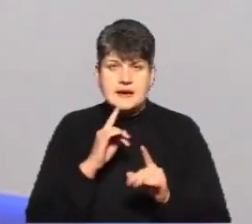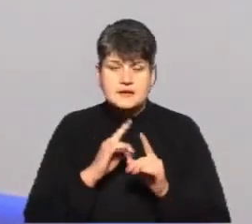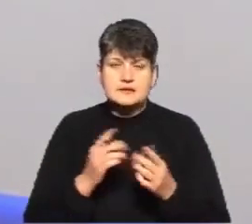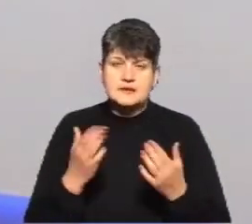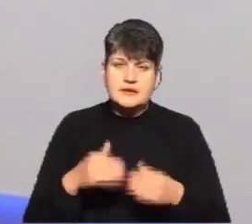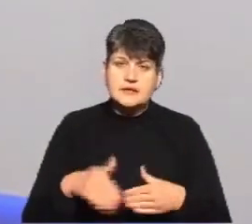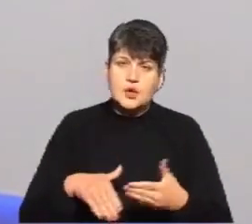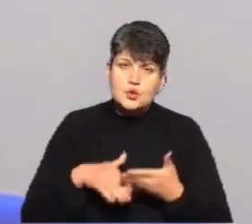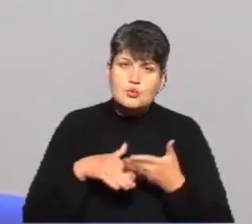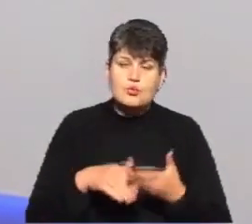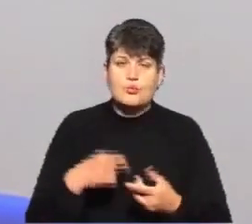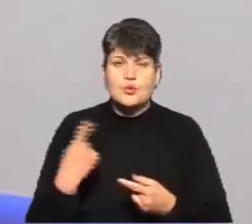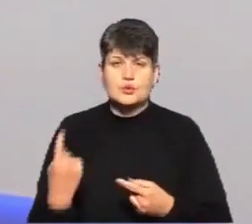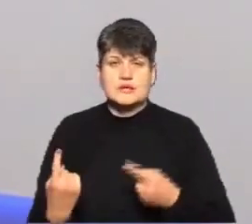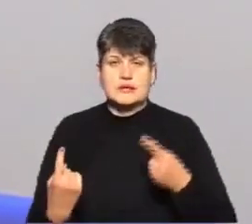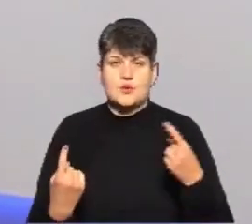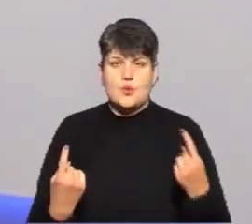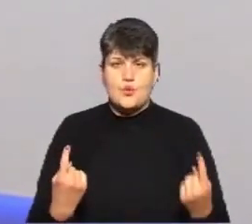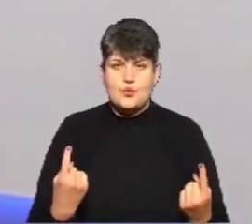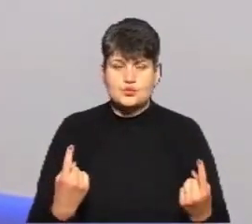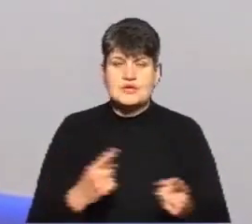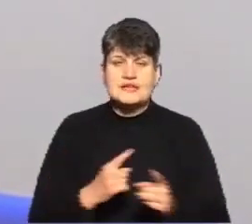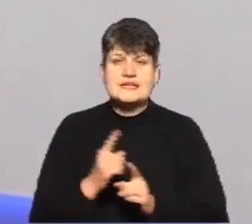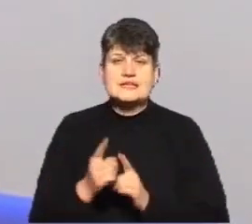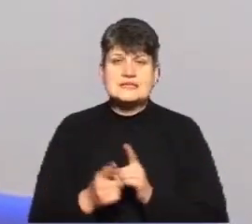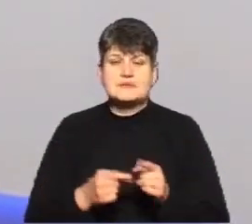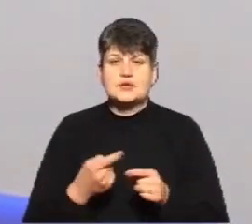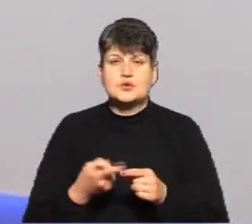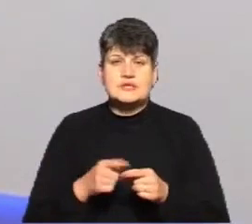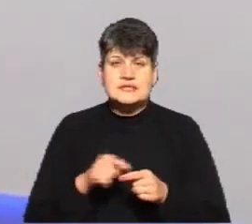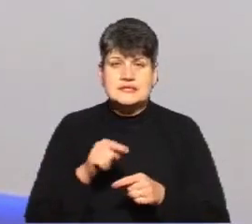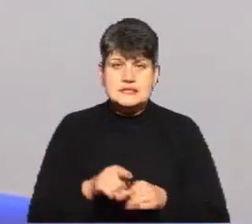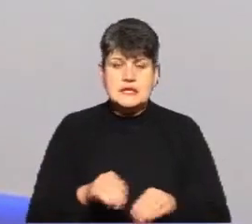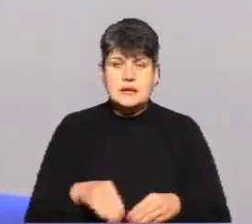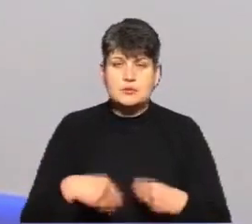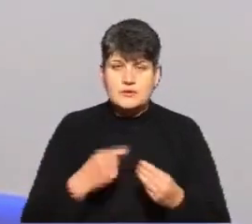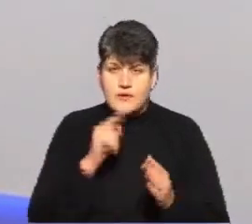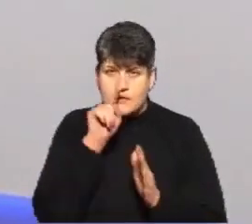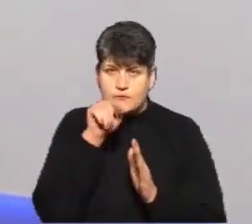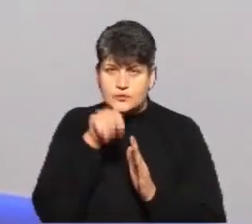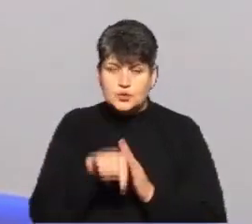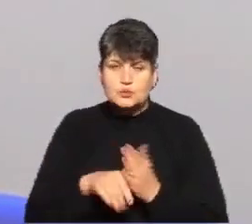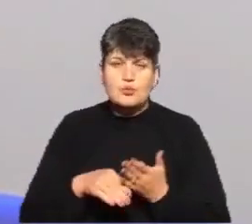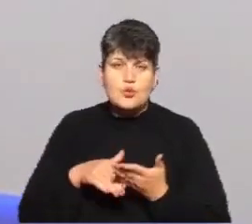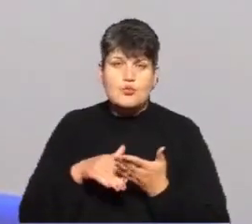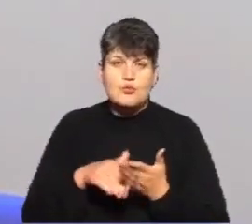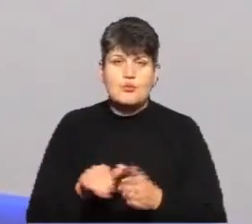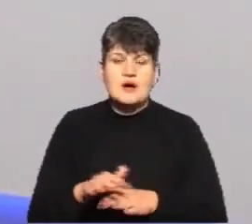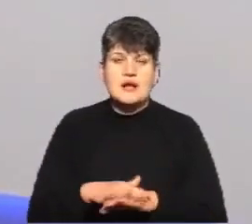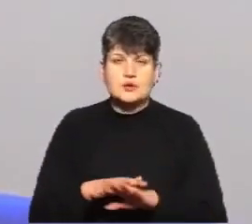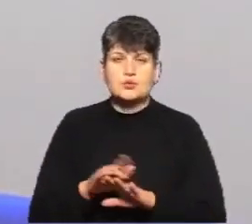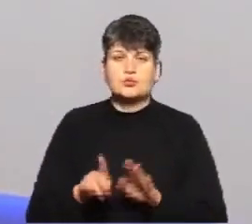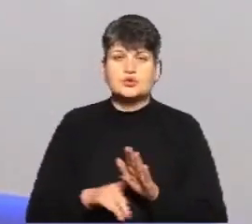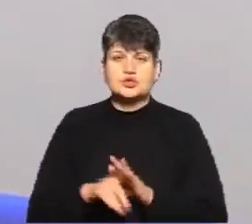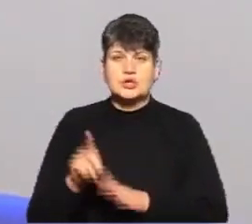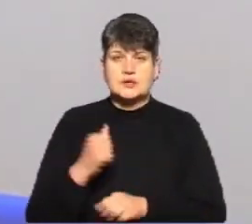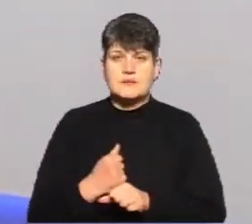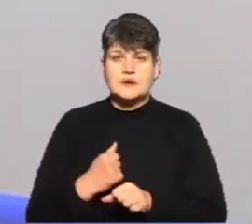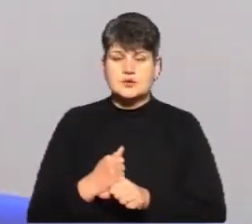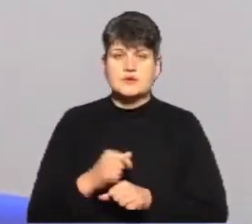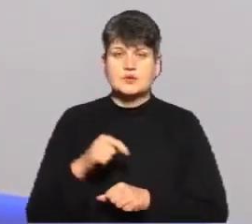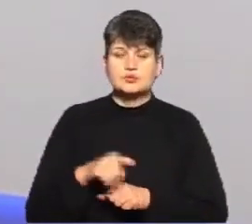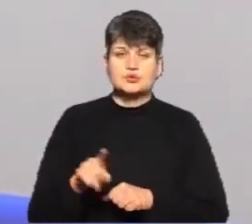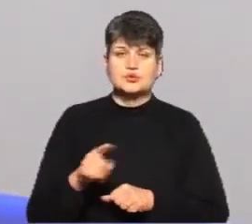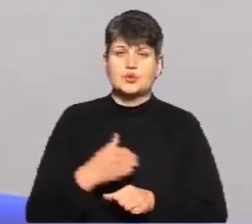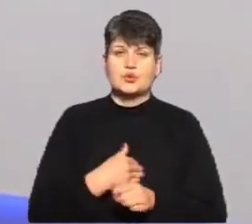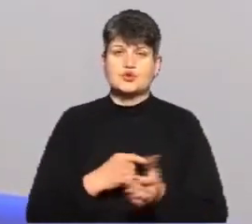один одному і змінимо цих постачальників і втрутимося, допоможемо ринку запрацювати. Тому що, хочу наголосити,